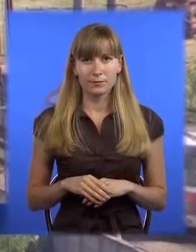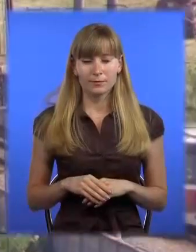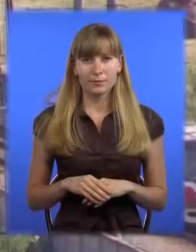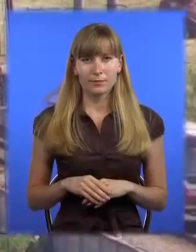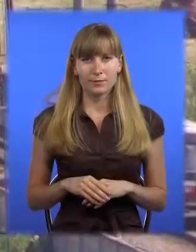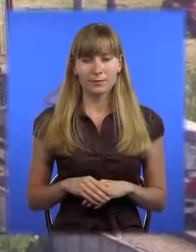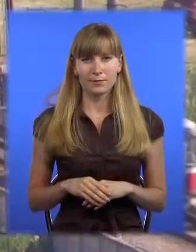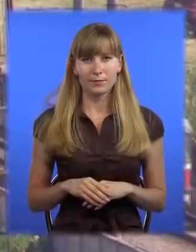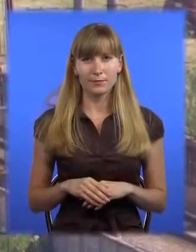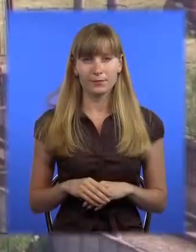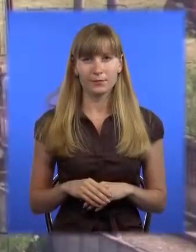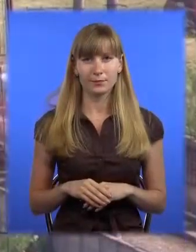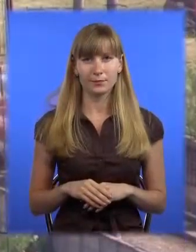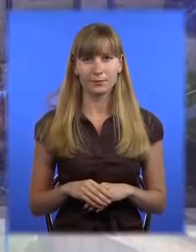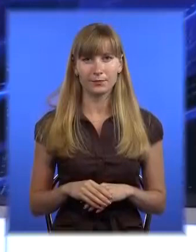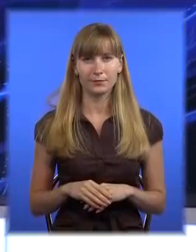Кваша, Перший міський.